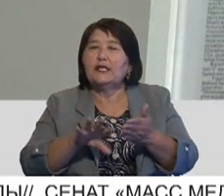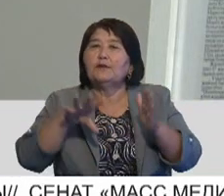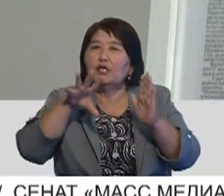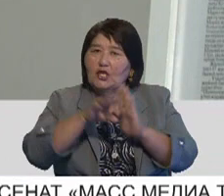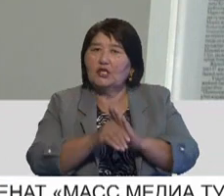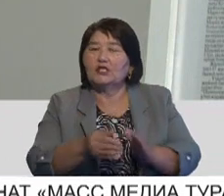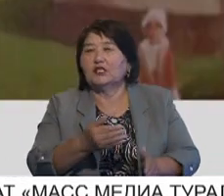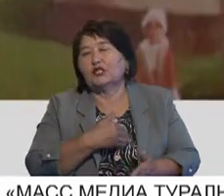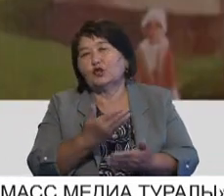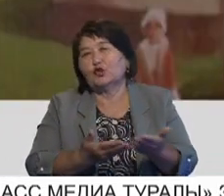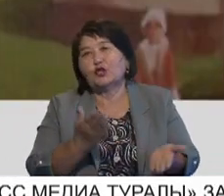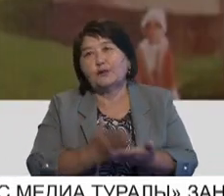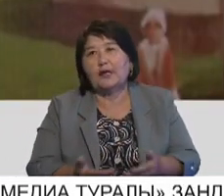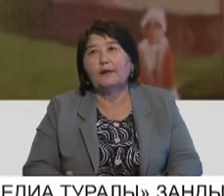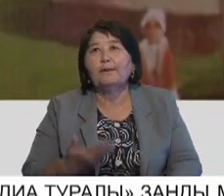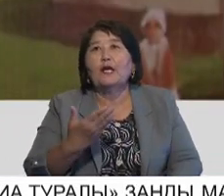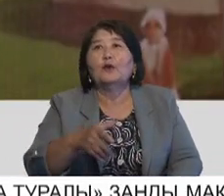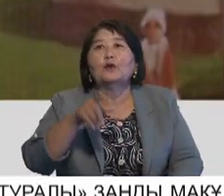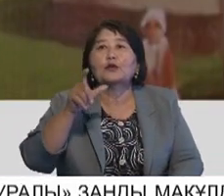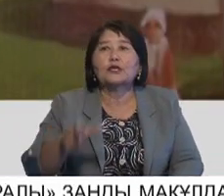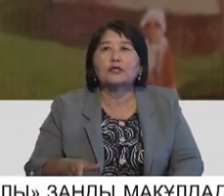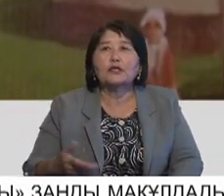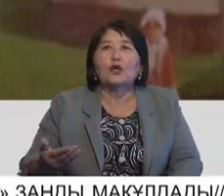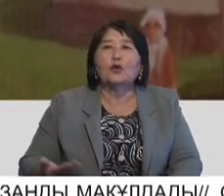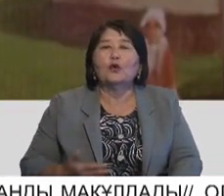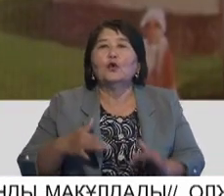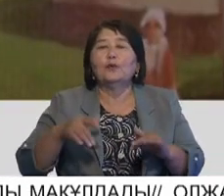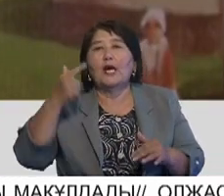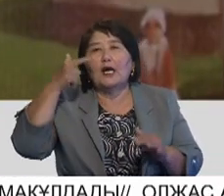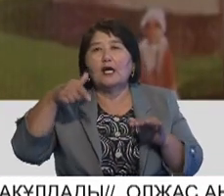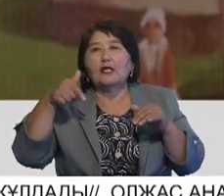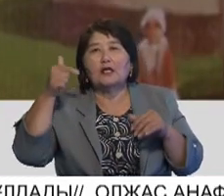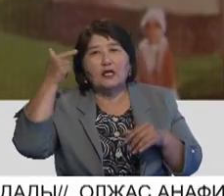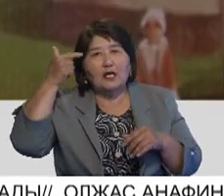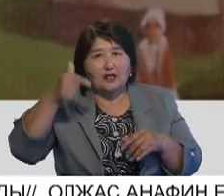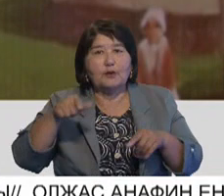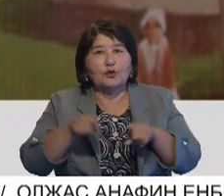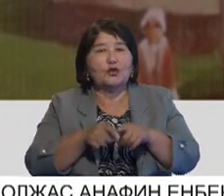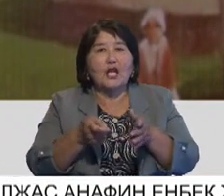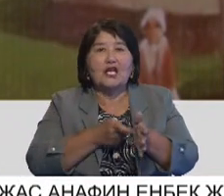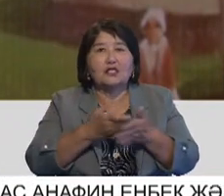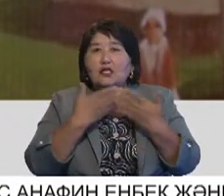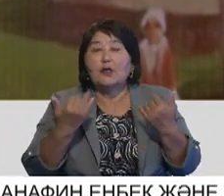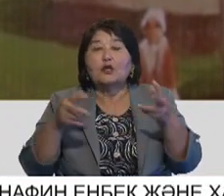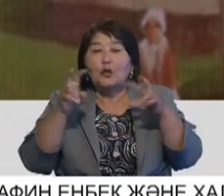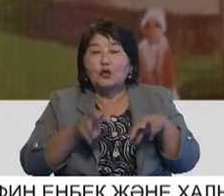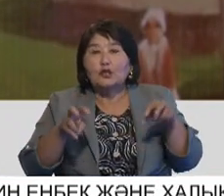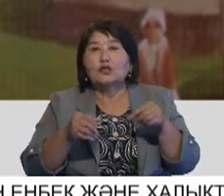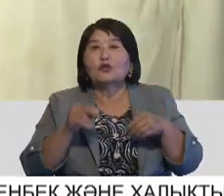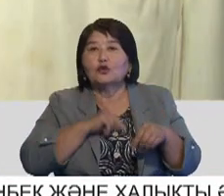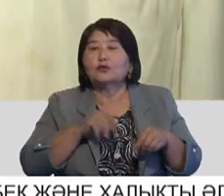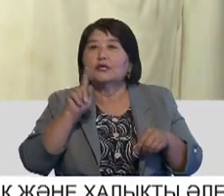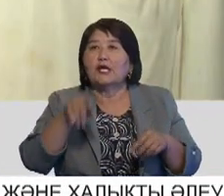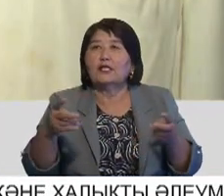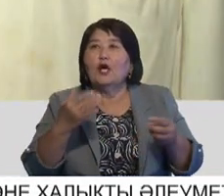деген сондай ұсыныстар бар. Осы кісінің өмір жолы ғылыми түрде зерттелмеген. Сол себептен зерттеу жұмыстарды талап